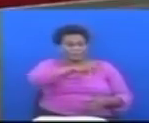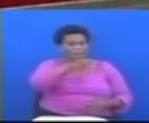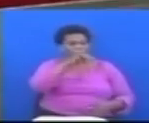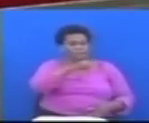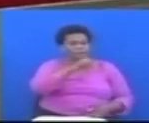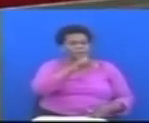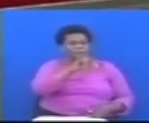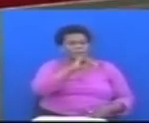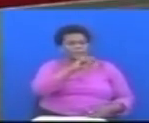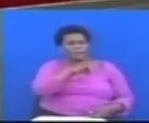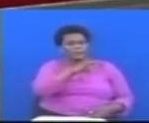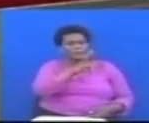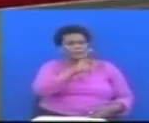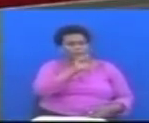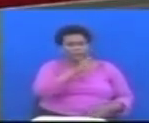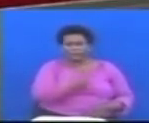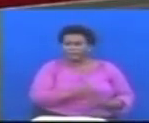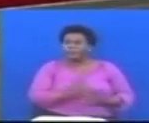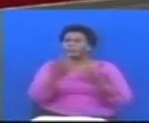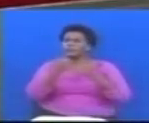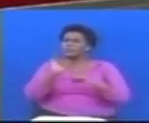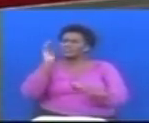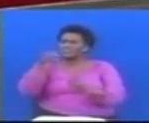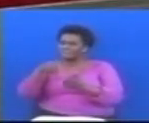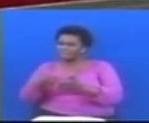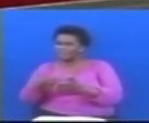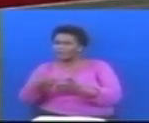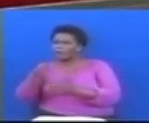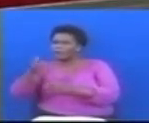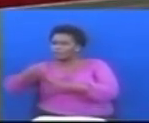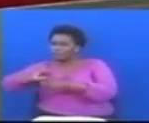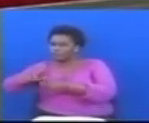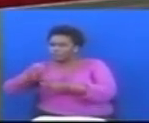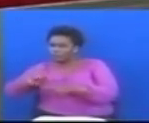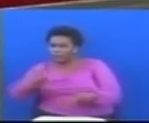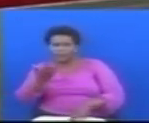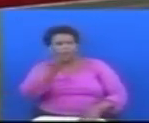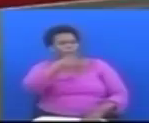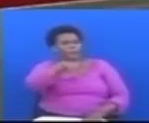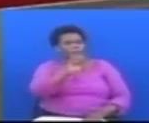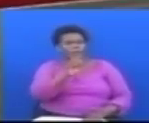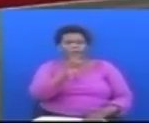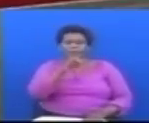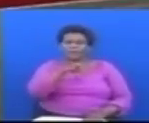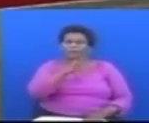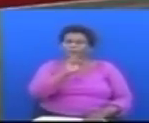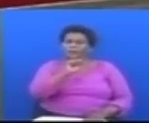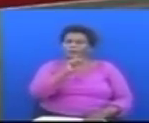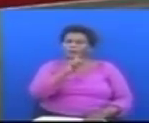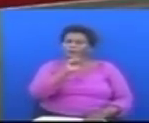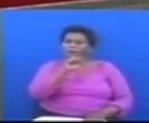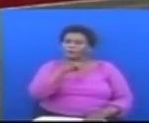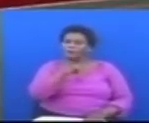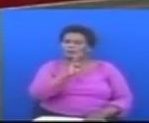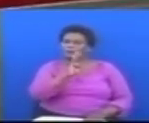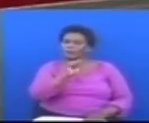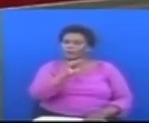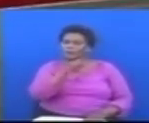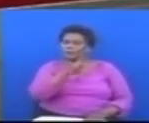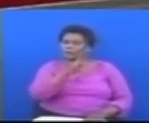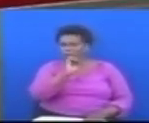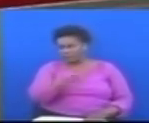paka Makambako kupitia hiyo barabara ambapo awali ilikuwa haipitiki. Kwa hiyo Mheshimiwa mbunge uvute subira. Tumejipanga vizuri kwa sababu tunaitazama barabara